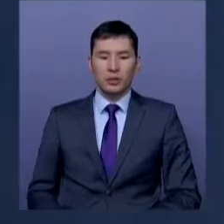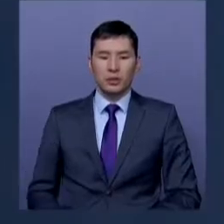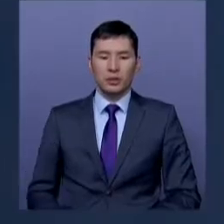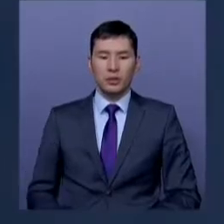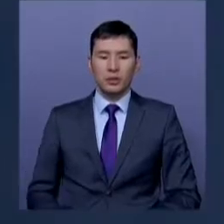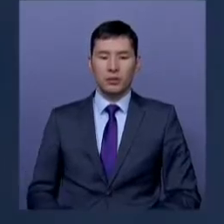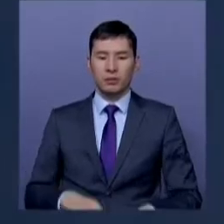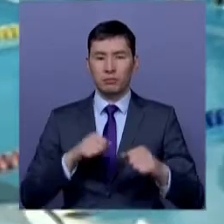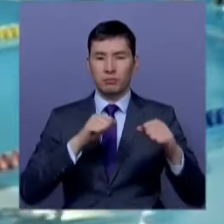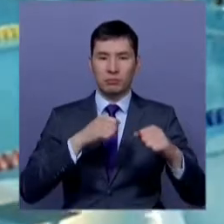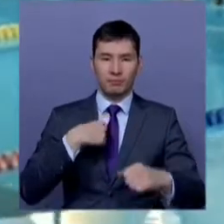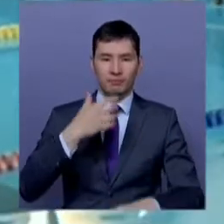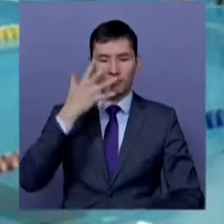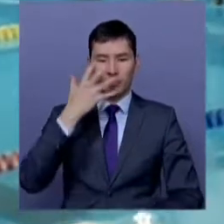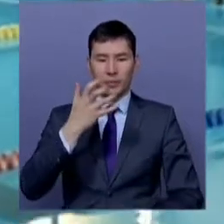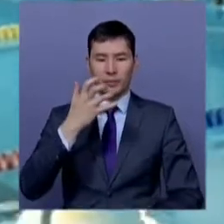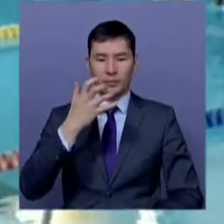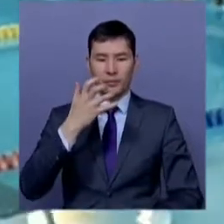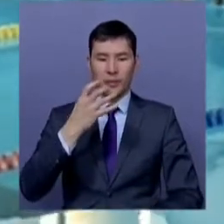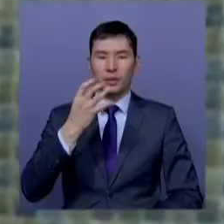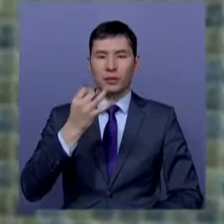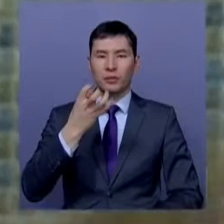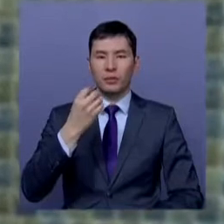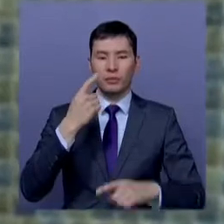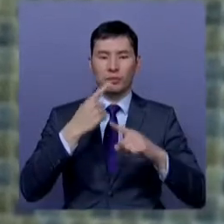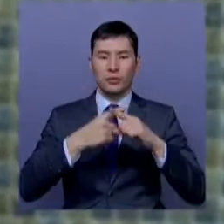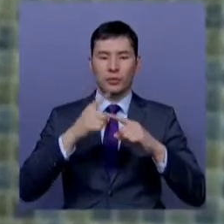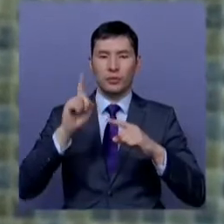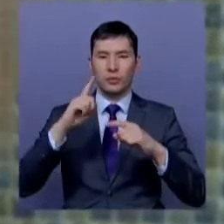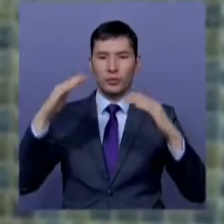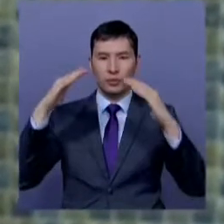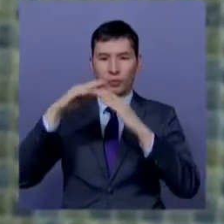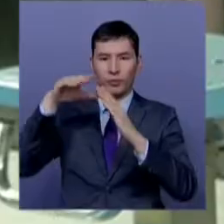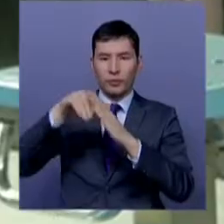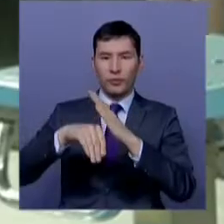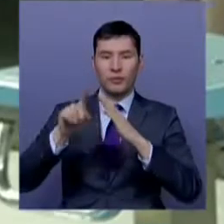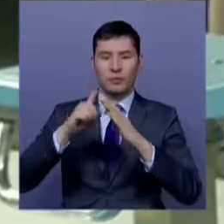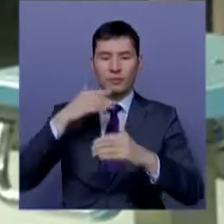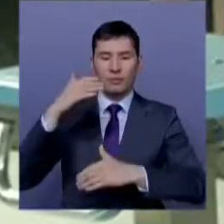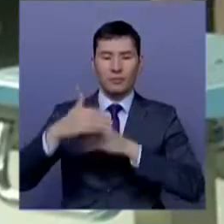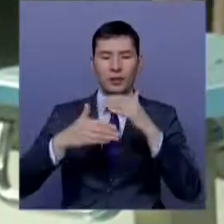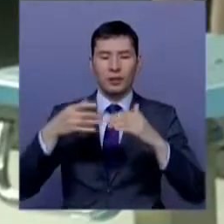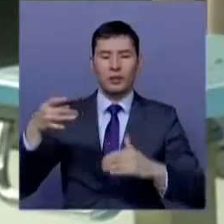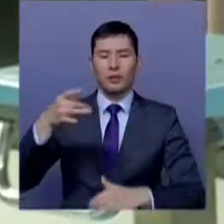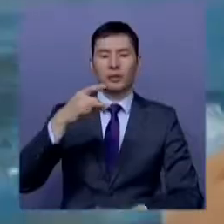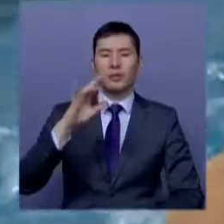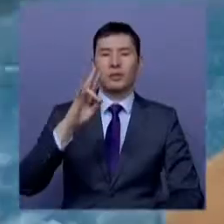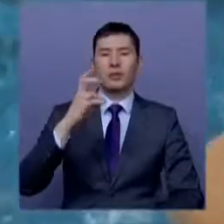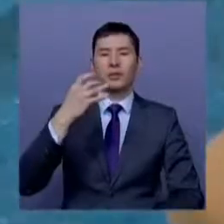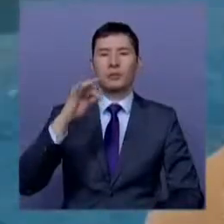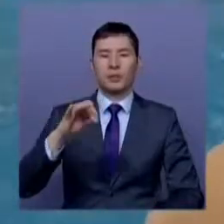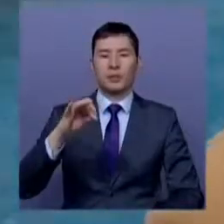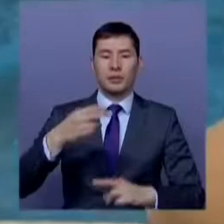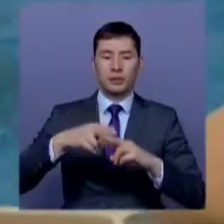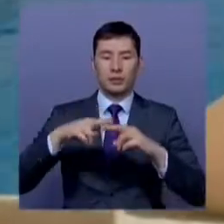және бокспен айналысқанды. Кішкентай балаларға арналған жабық бассейн салып беруін сұраған Наурызбай ауданы тұрғындарының мәселесі де оң